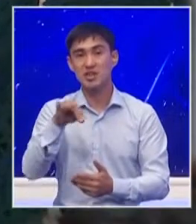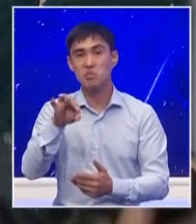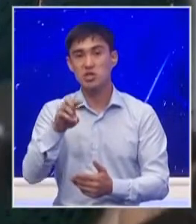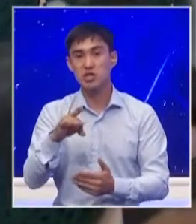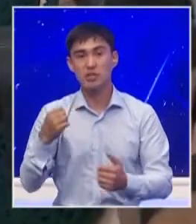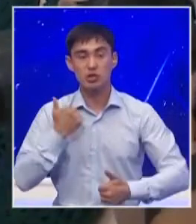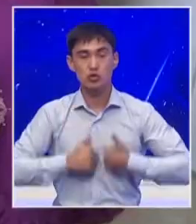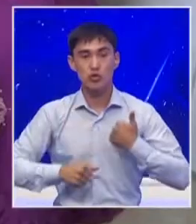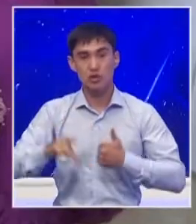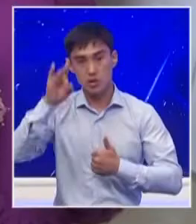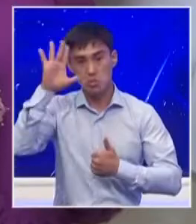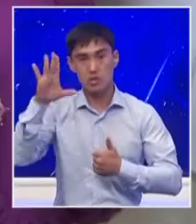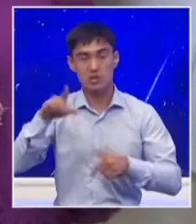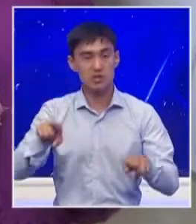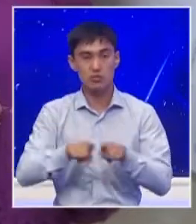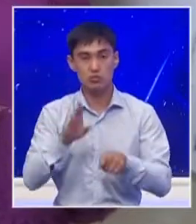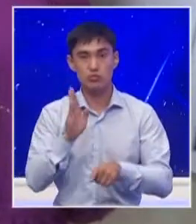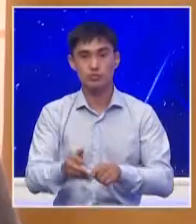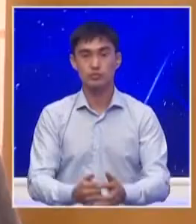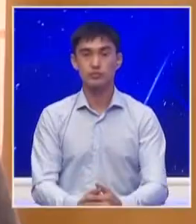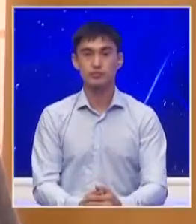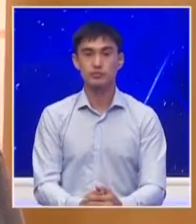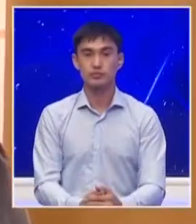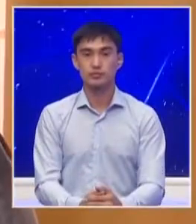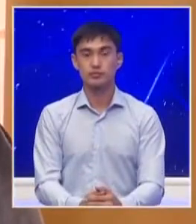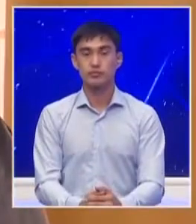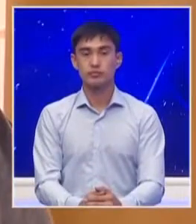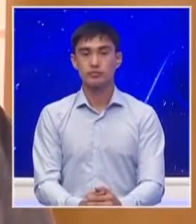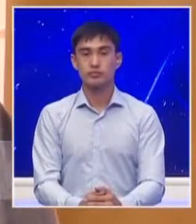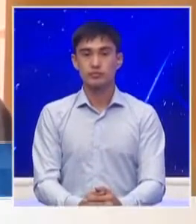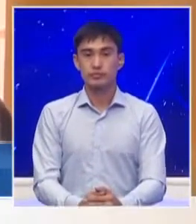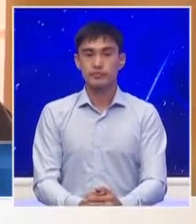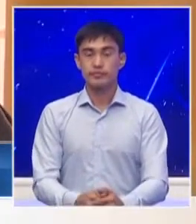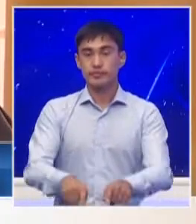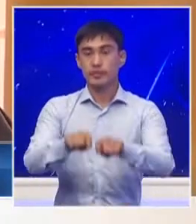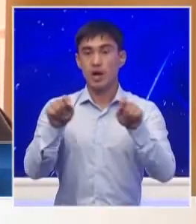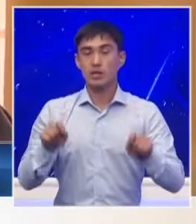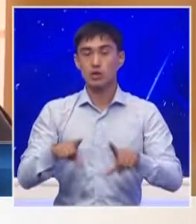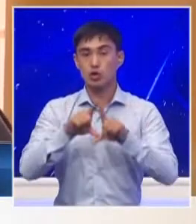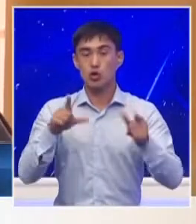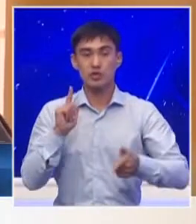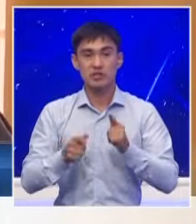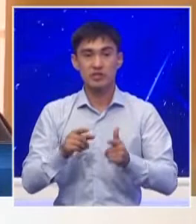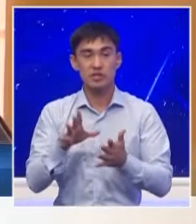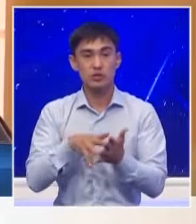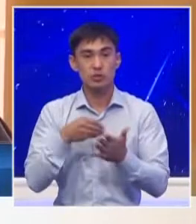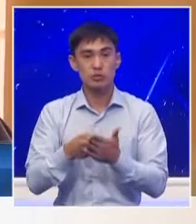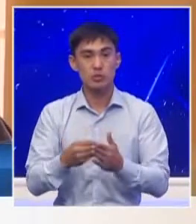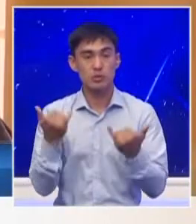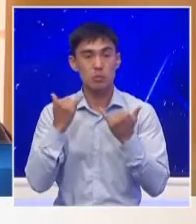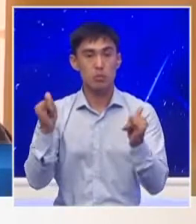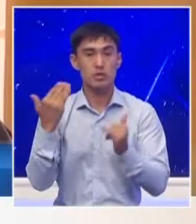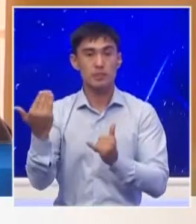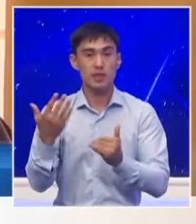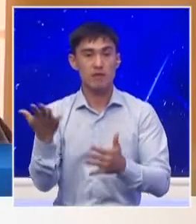своих именитых предшественников логинова над открытии школы действительно значимое событие в свое время